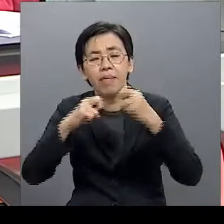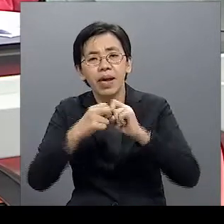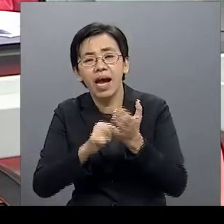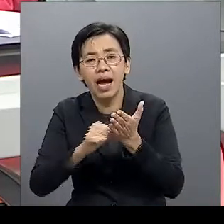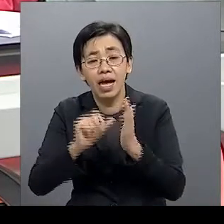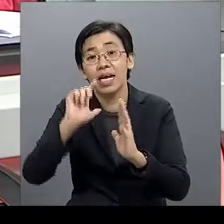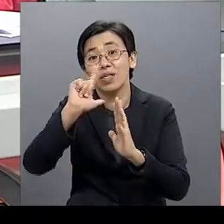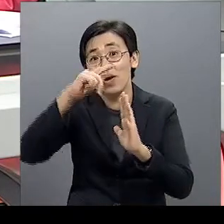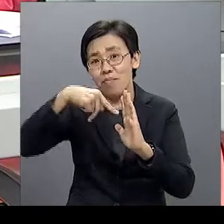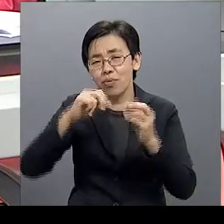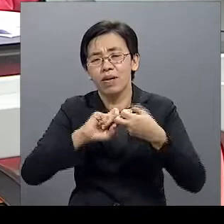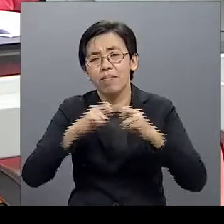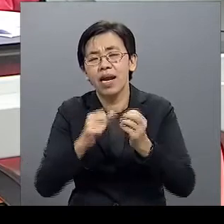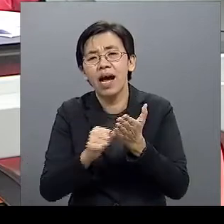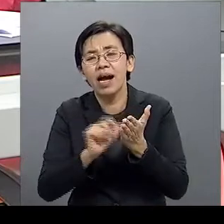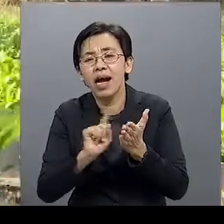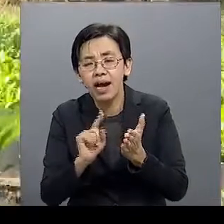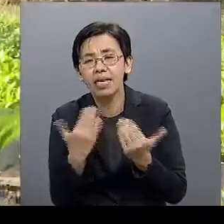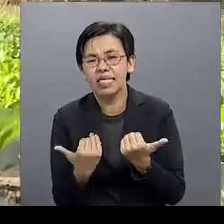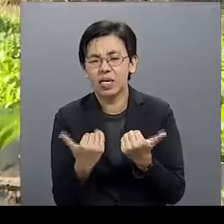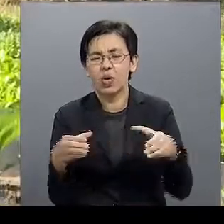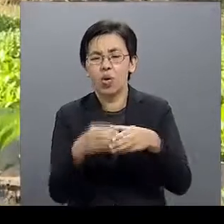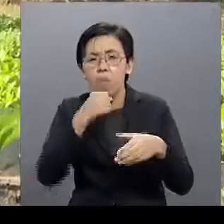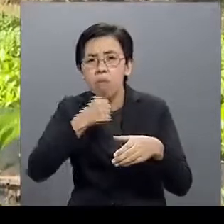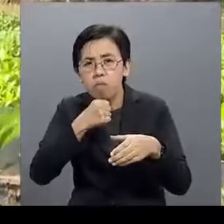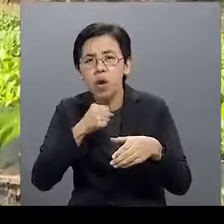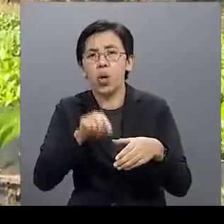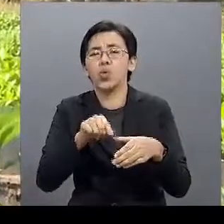ซึ่งถือว่าเป็นกลุ่มเปราะบางค่ะ